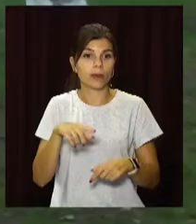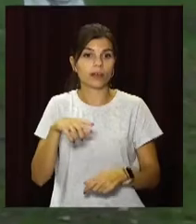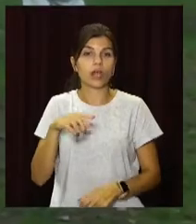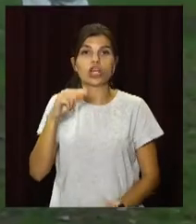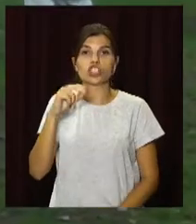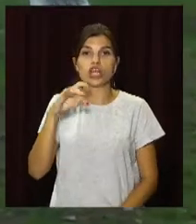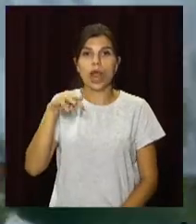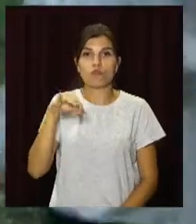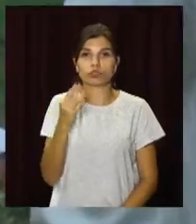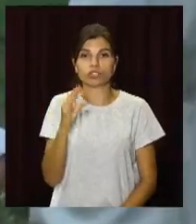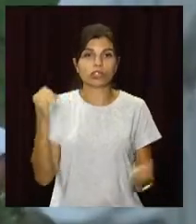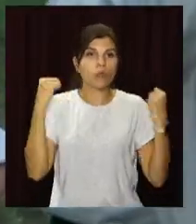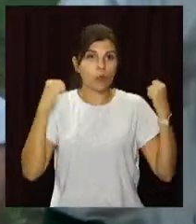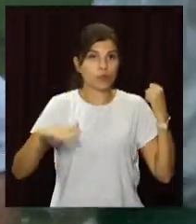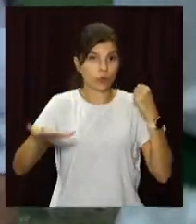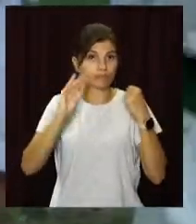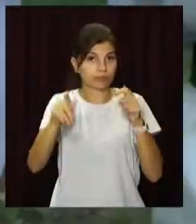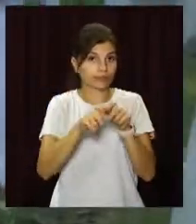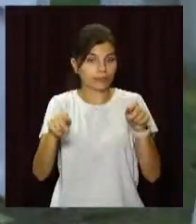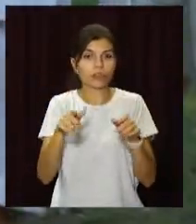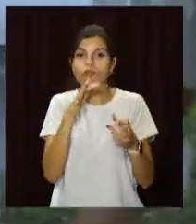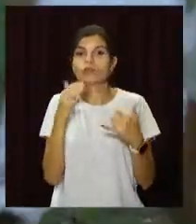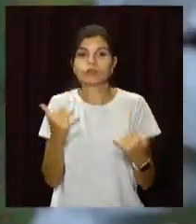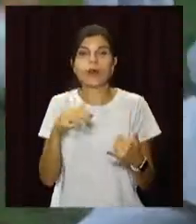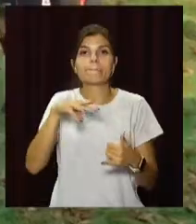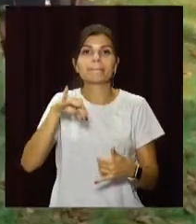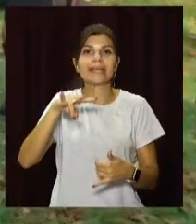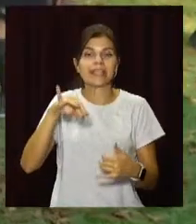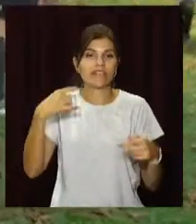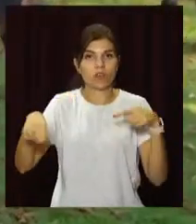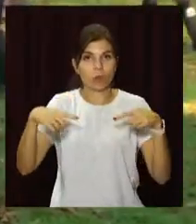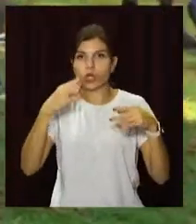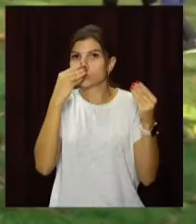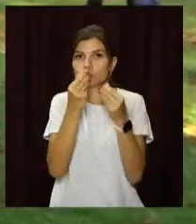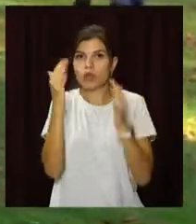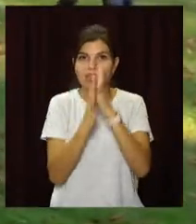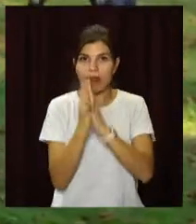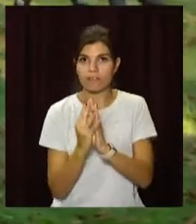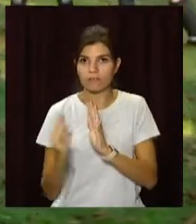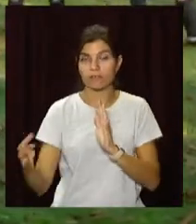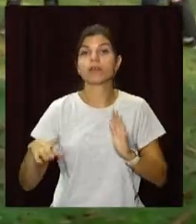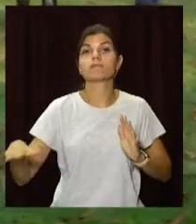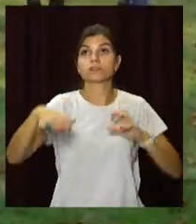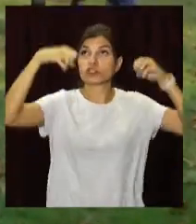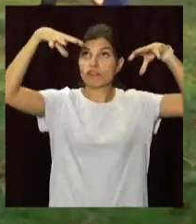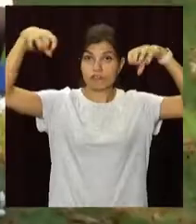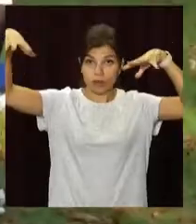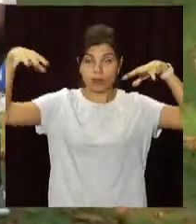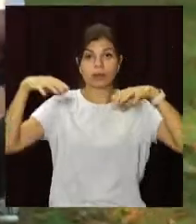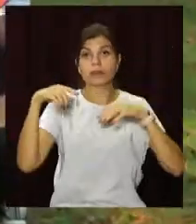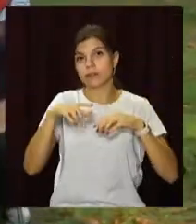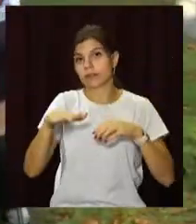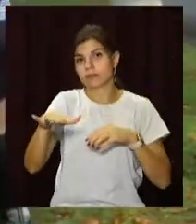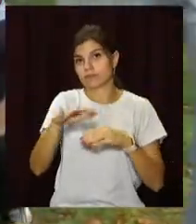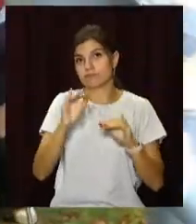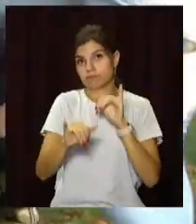масиві Черемушки відкрили спортивний майданчик. Там звели сучасне міні-футбольне поле зі штучним покриттям, змонтували зовнішнє освітлення, благоустроїли